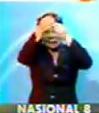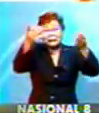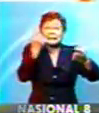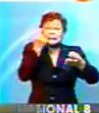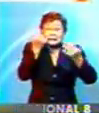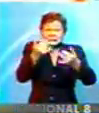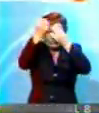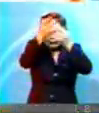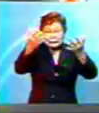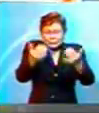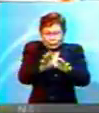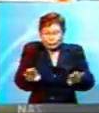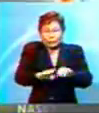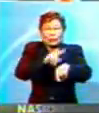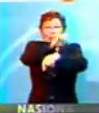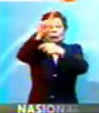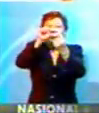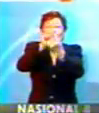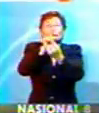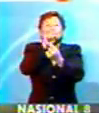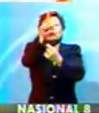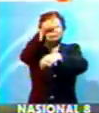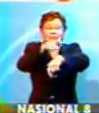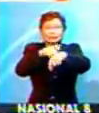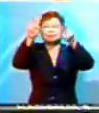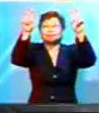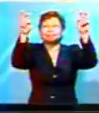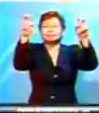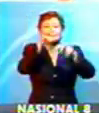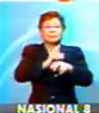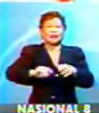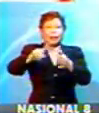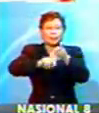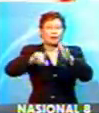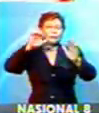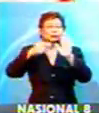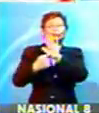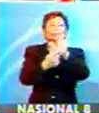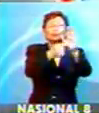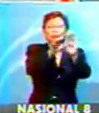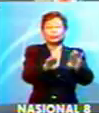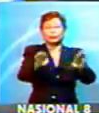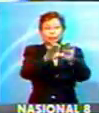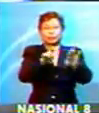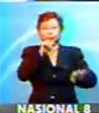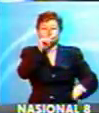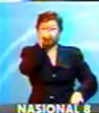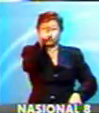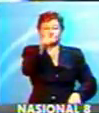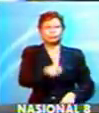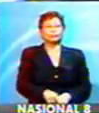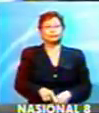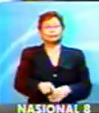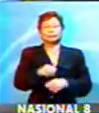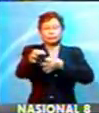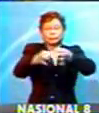terkini bersifat Real Time ini apa yang yang yang digambarkan berita nyata beliau